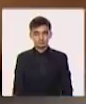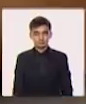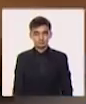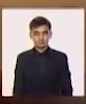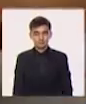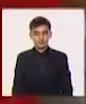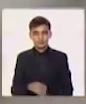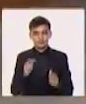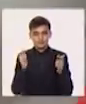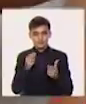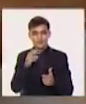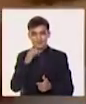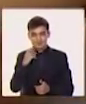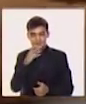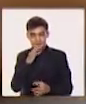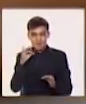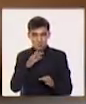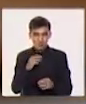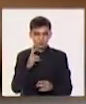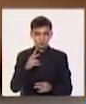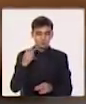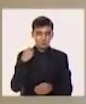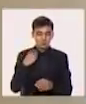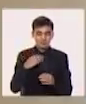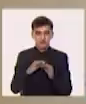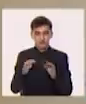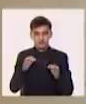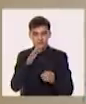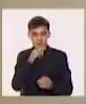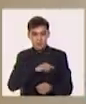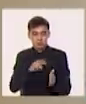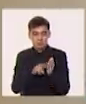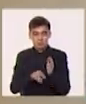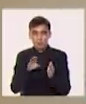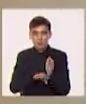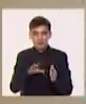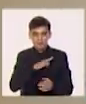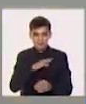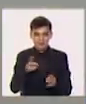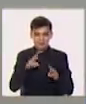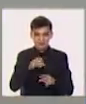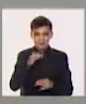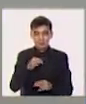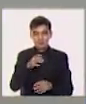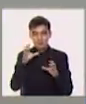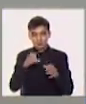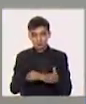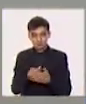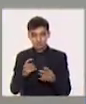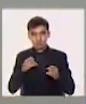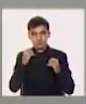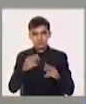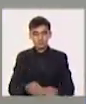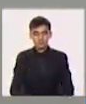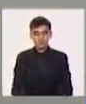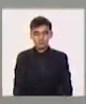деді. Карантин кезінде жұмысынан айырылғандардың кредит үшін жәрдемақысына да қол салып жатқандардың ісі заңды ма? Бұл әлеуметтік төлемнен сіздер